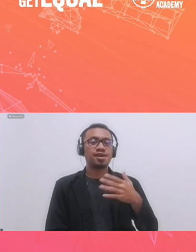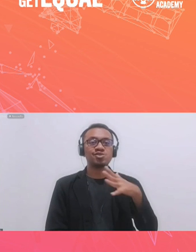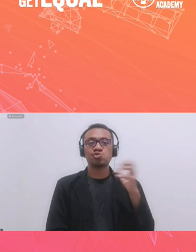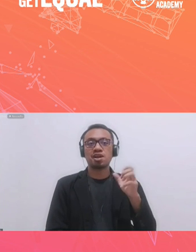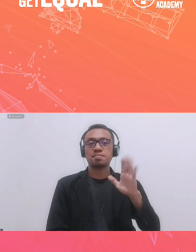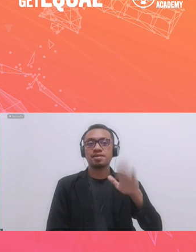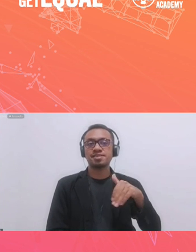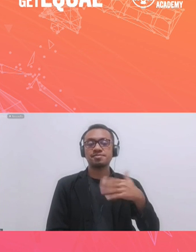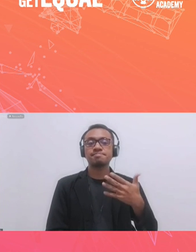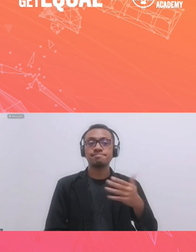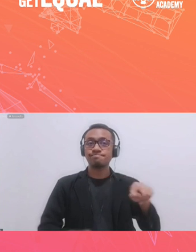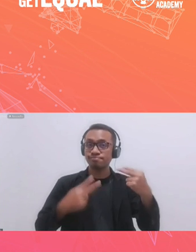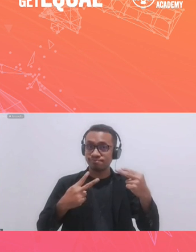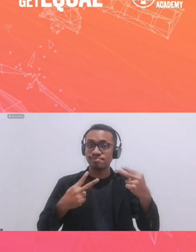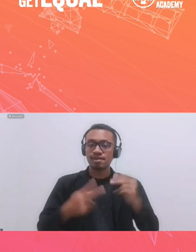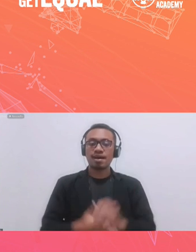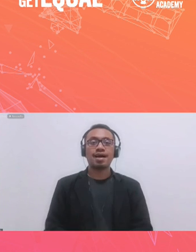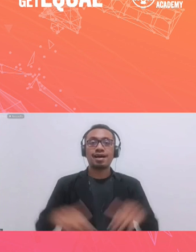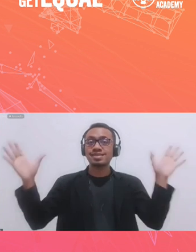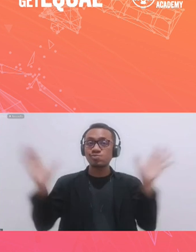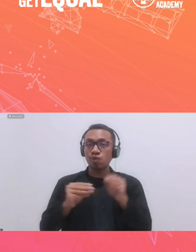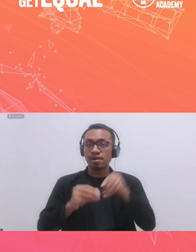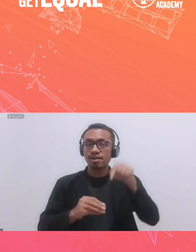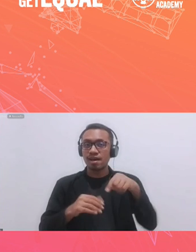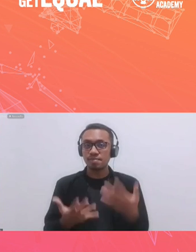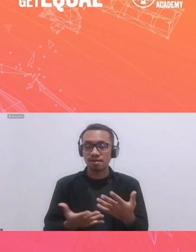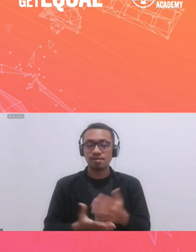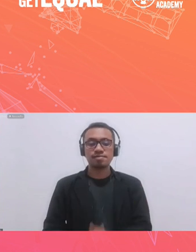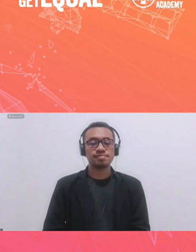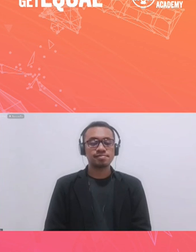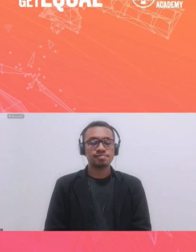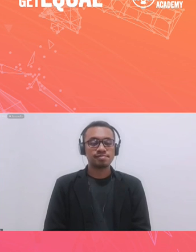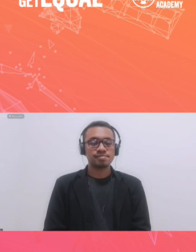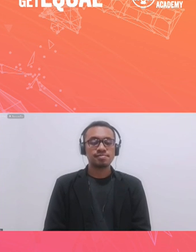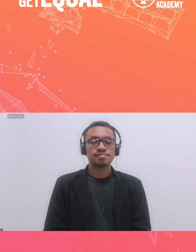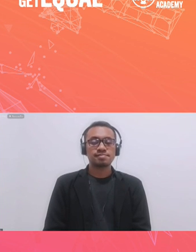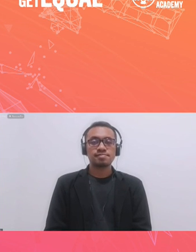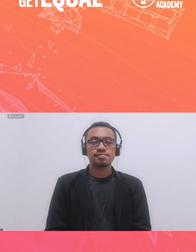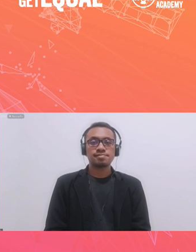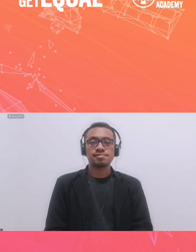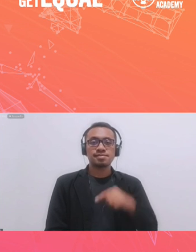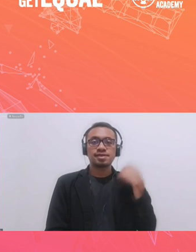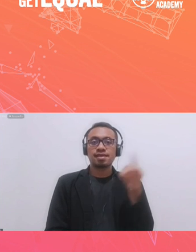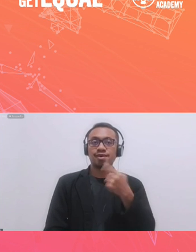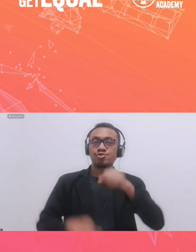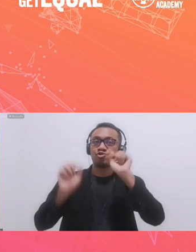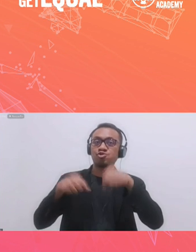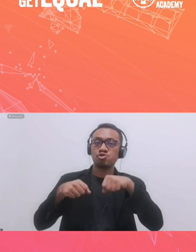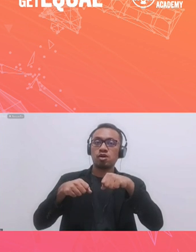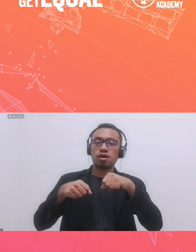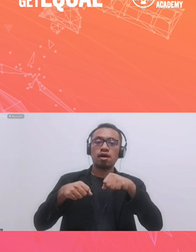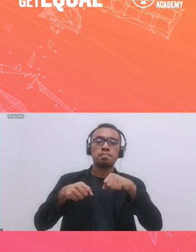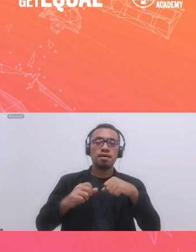dari kegiatan Girls Takeover tahun ini adalah kita semua sama-sama menyetujui jika ancaman kekerasan di